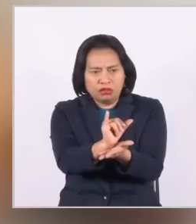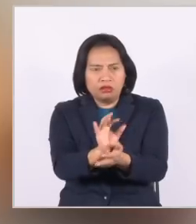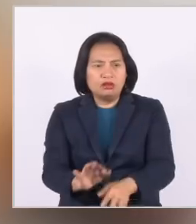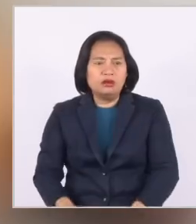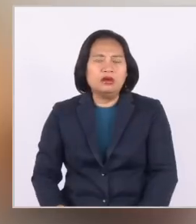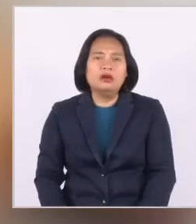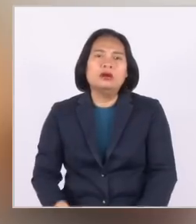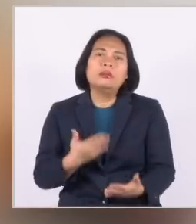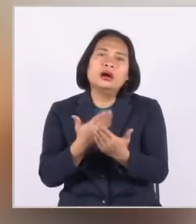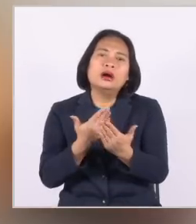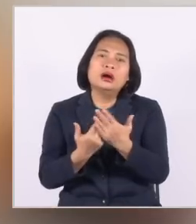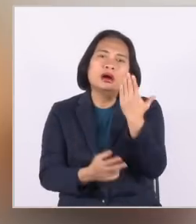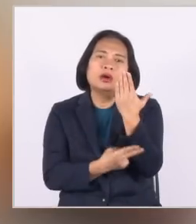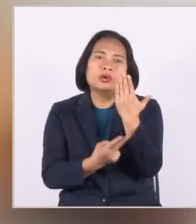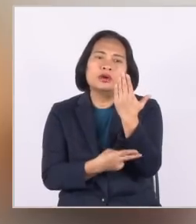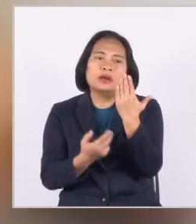ม